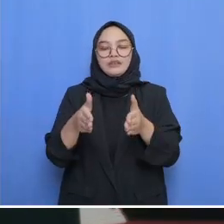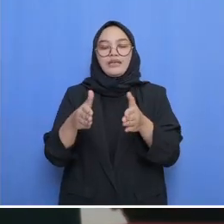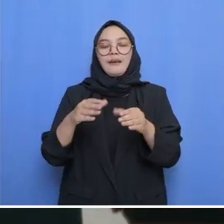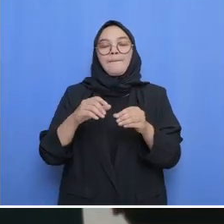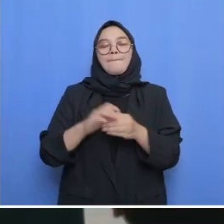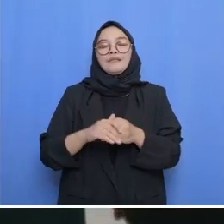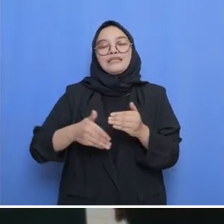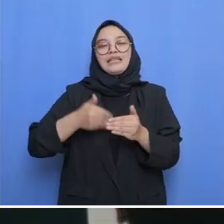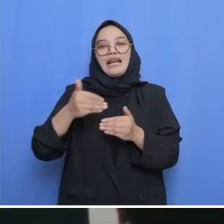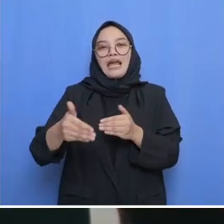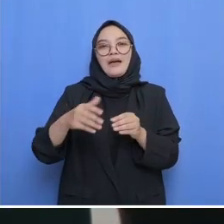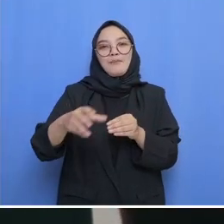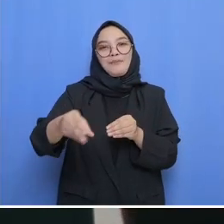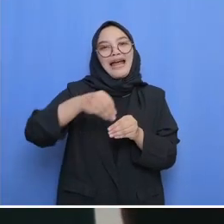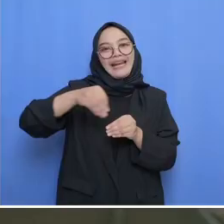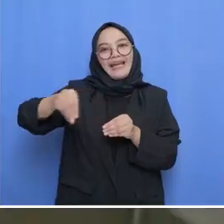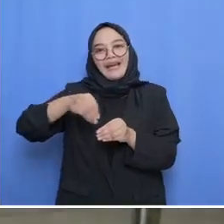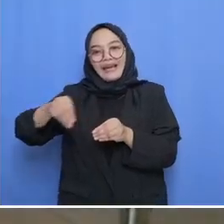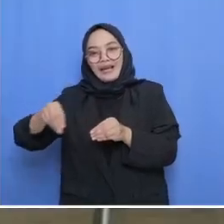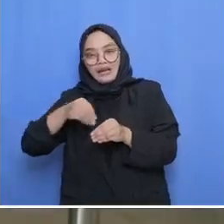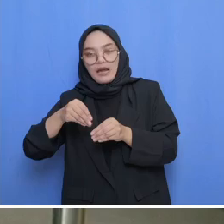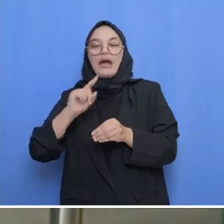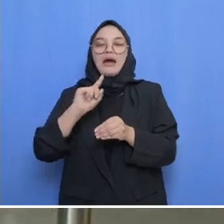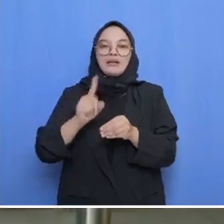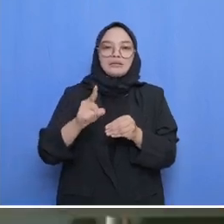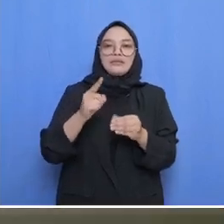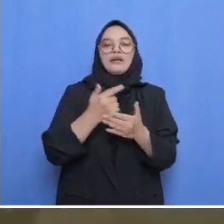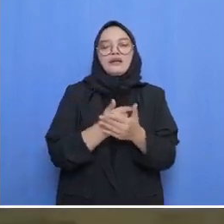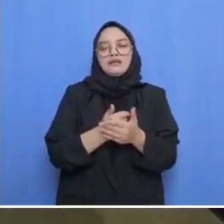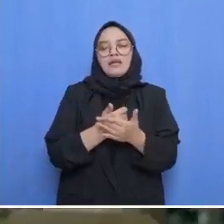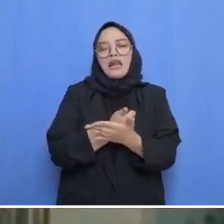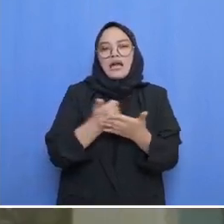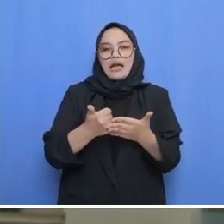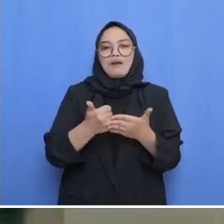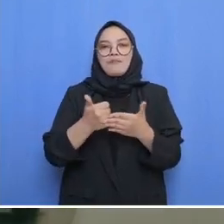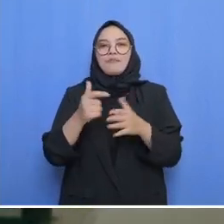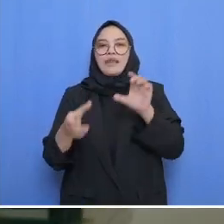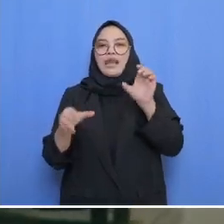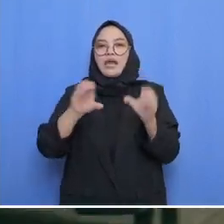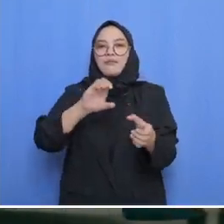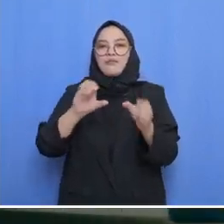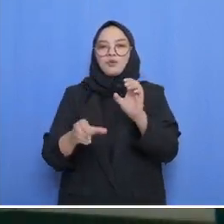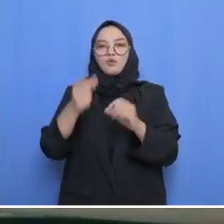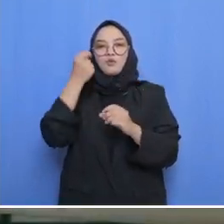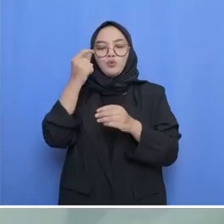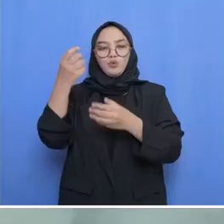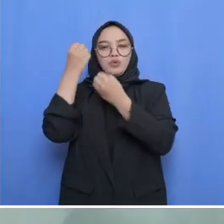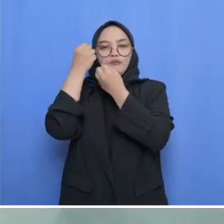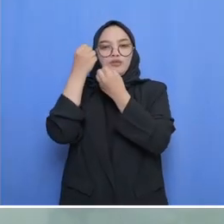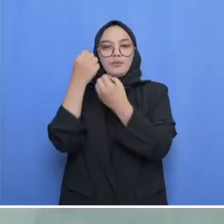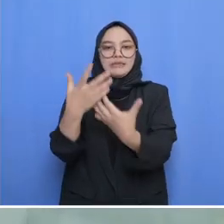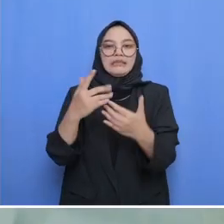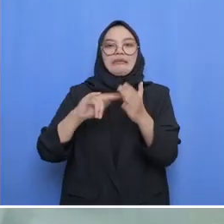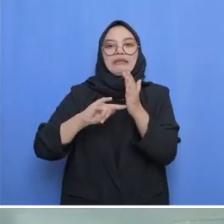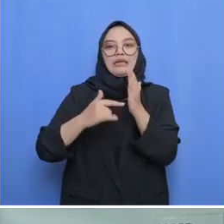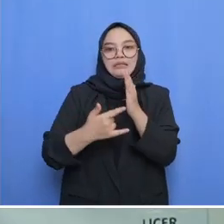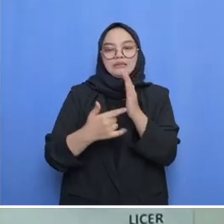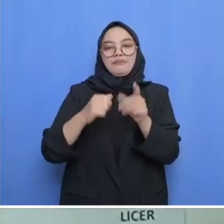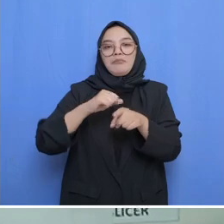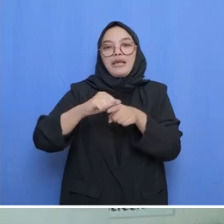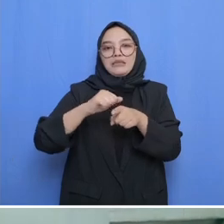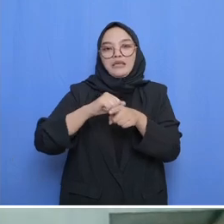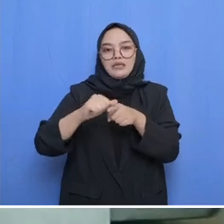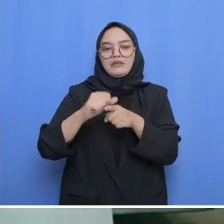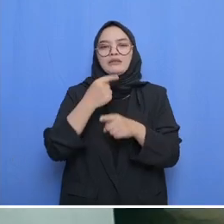panen dan pengolahan daging, bacer, dilengkapi dengan laboratorium dalam memberikan pengetahuan dan kompetensi teknis